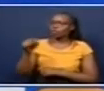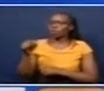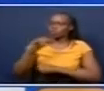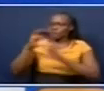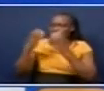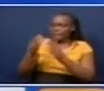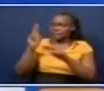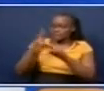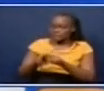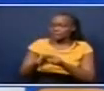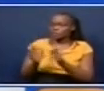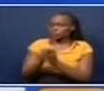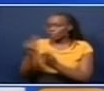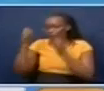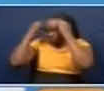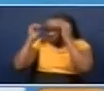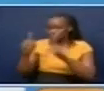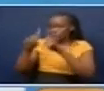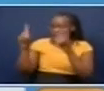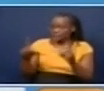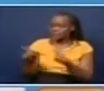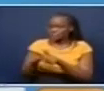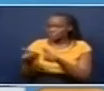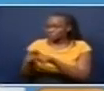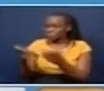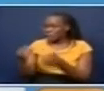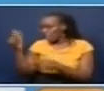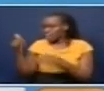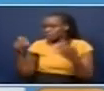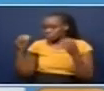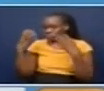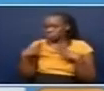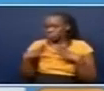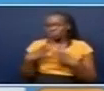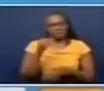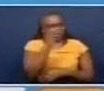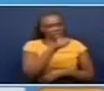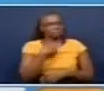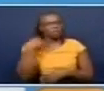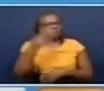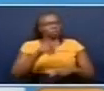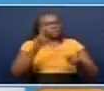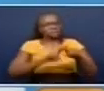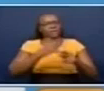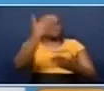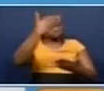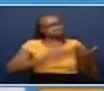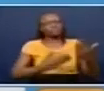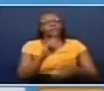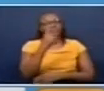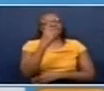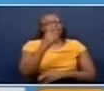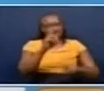wengine, unafanya mtihani? Nilikuwa ninaenda nakaa na mimi, huwa ninataka kukaa mbele, nakaa mbele ili nione lips